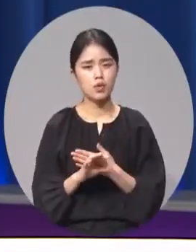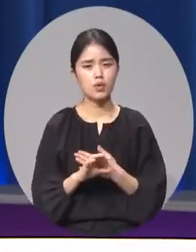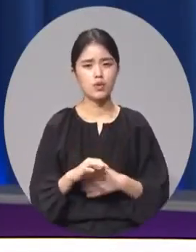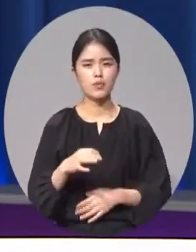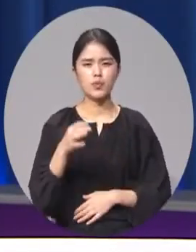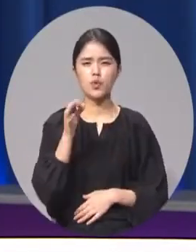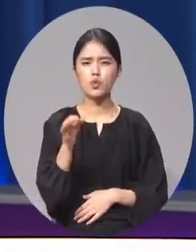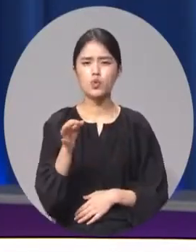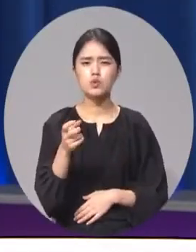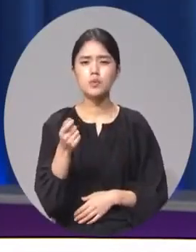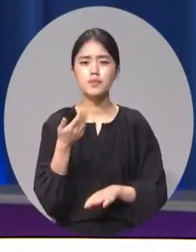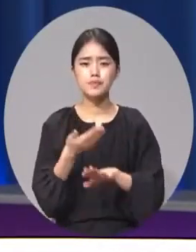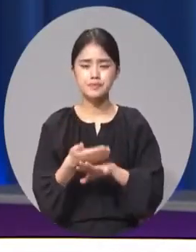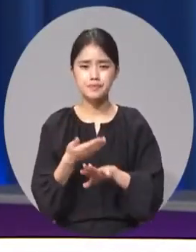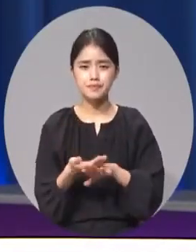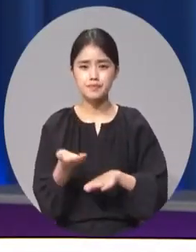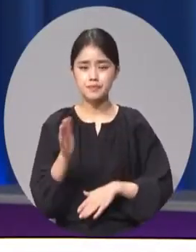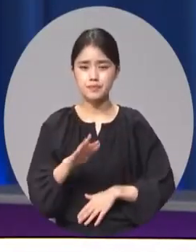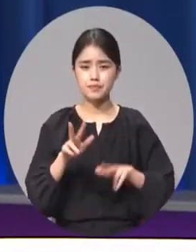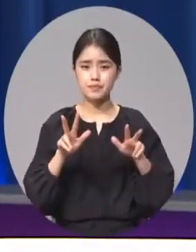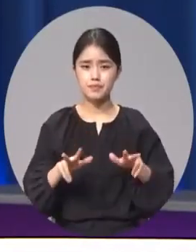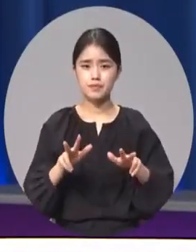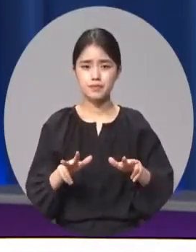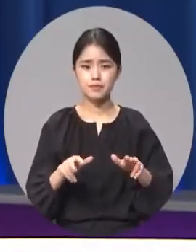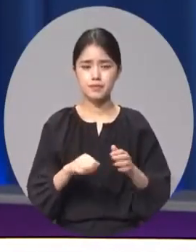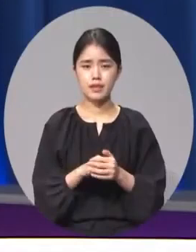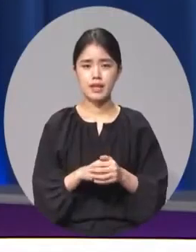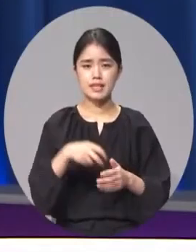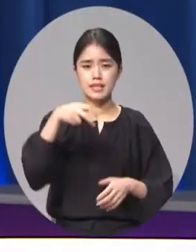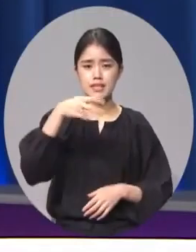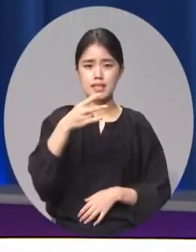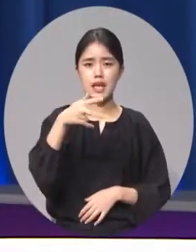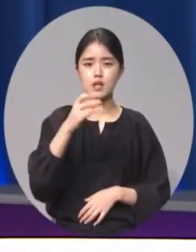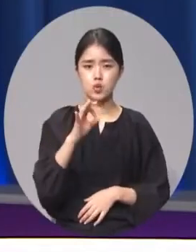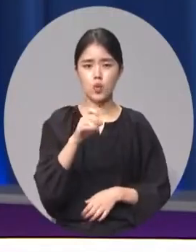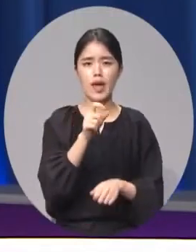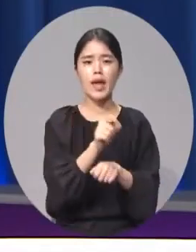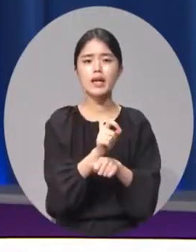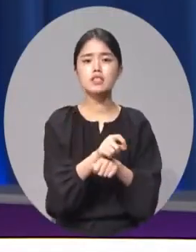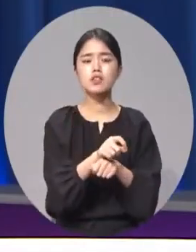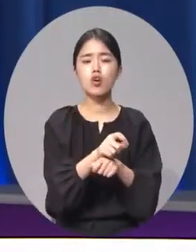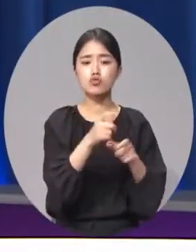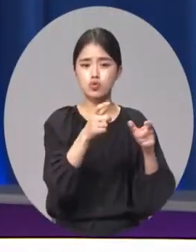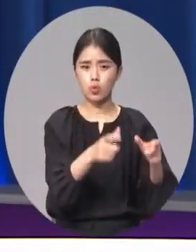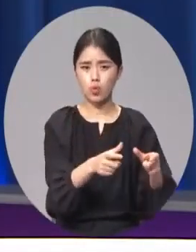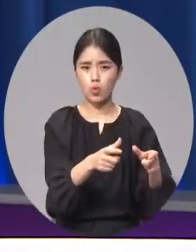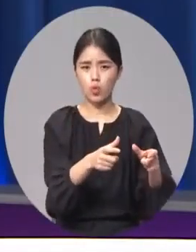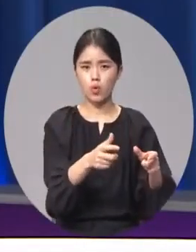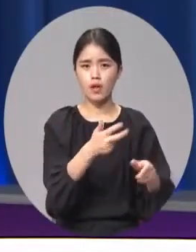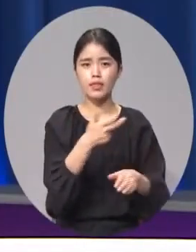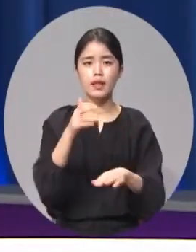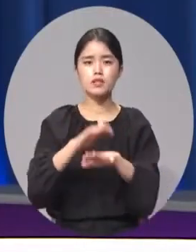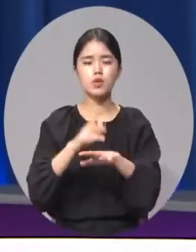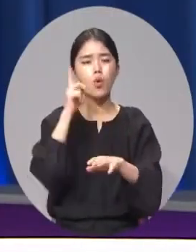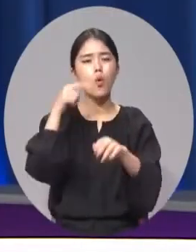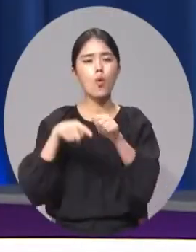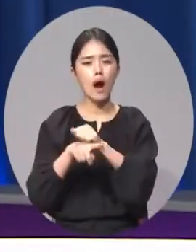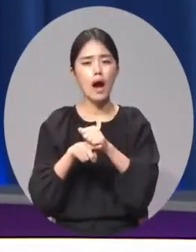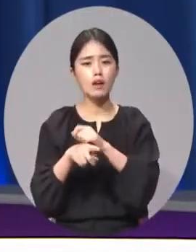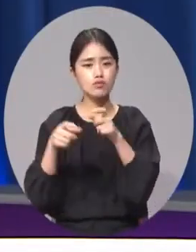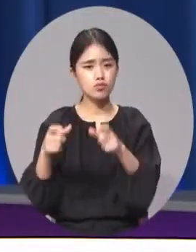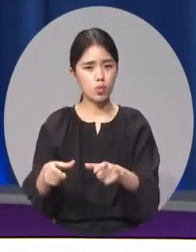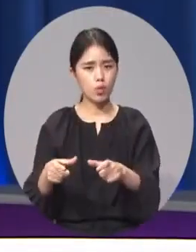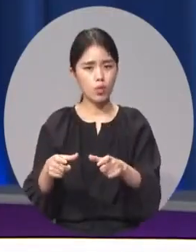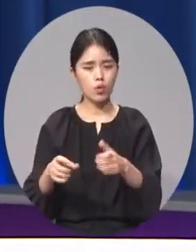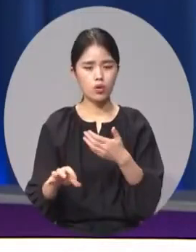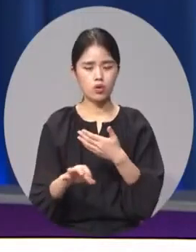바르지만 은 지금 현재 3종 운 행정수도 입니다 그 다음에 배 저는 과 학습도 입니다 4 그러면